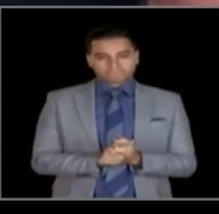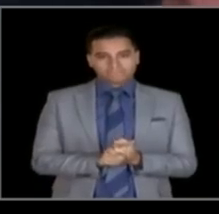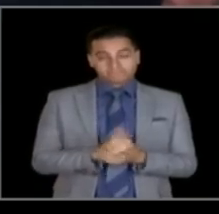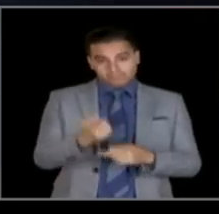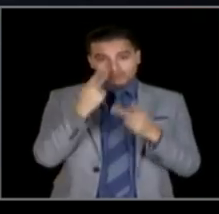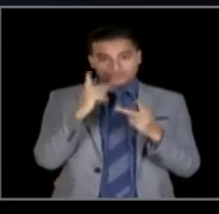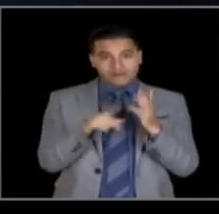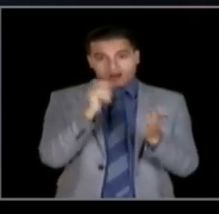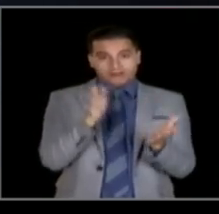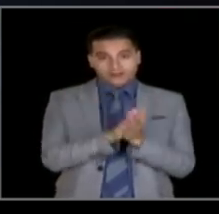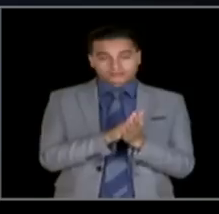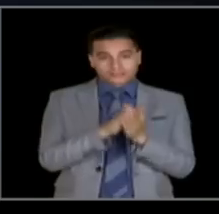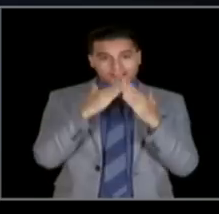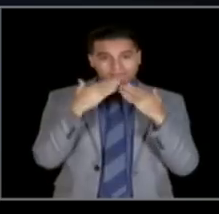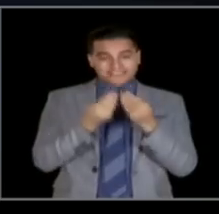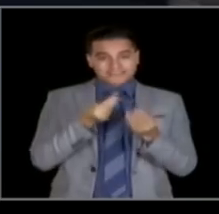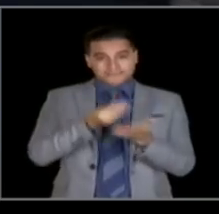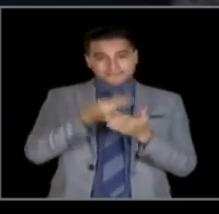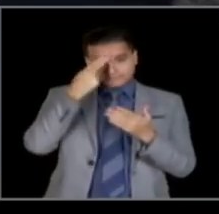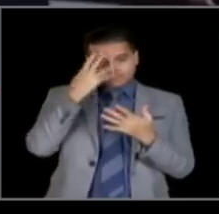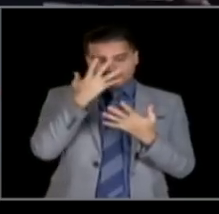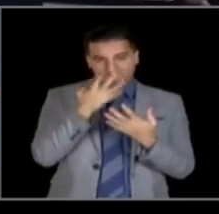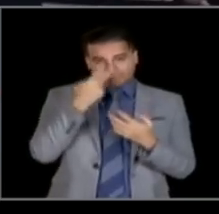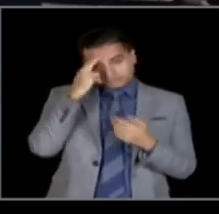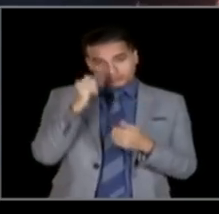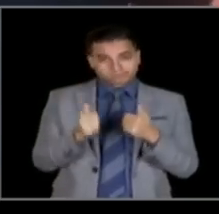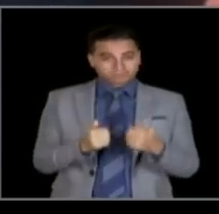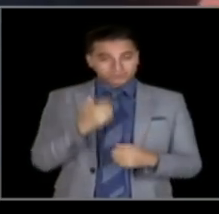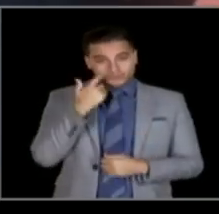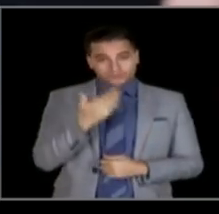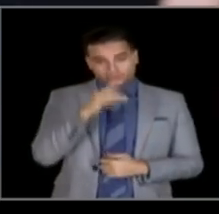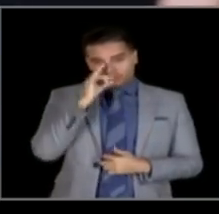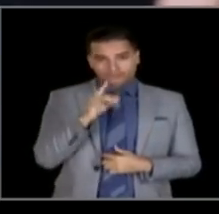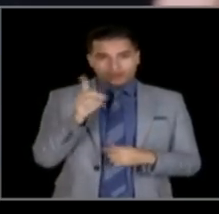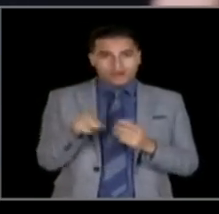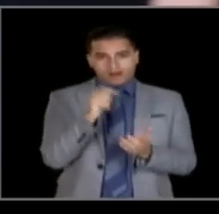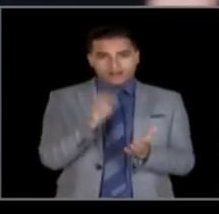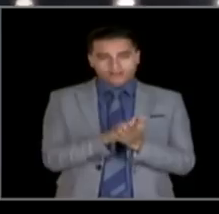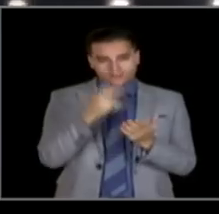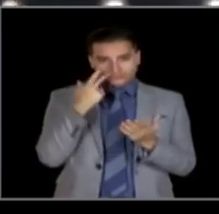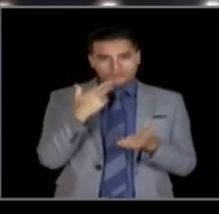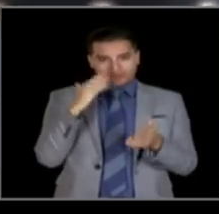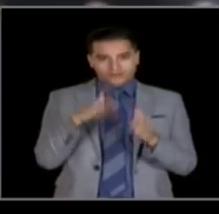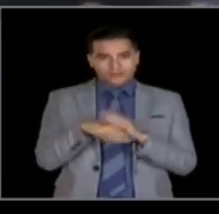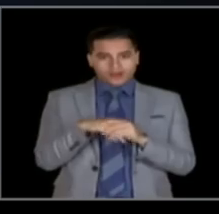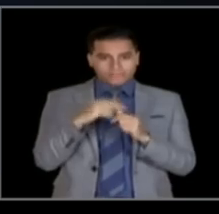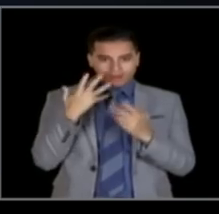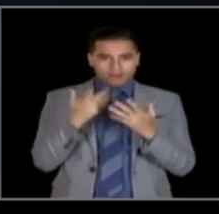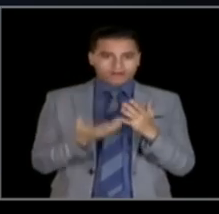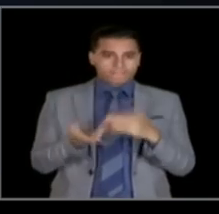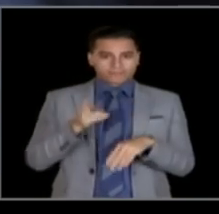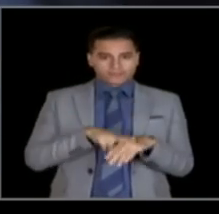خلينا نشوف عجلة الحظ هتبتسم لمين وهتكسر لمين. إن شاء الله فقرة عجلة الحظ نقدر إن إحنا نرجع في السكور مرة